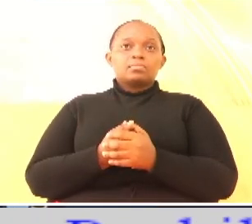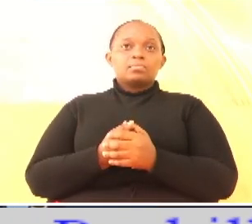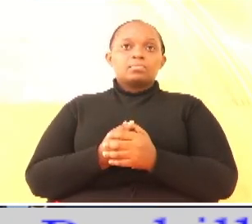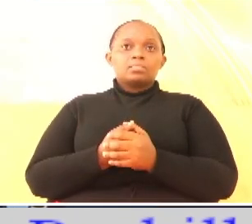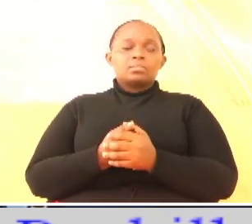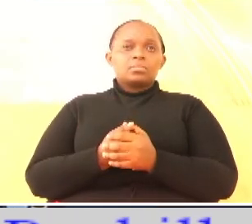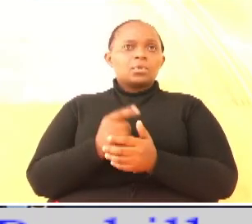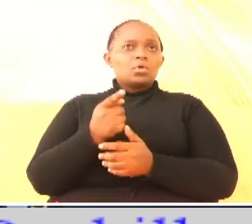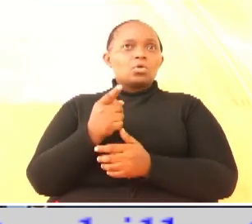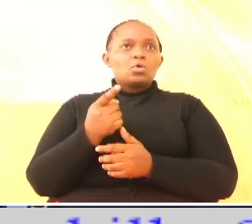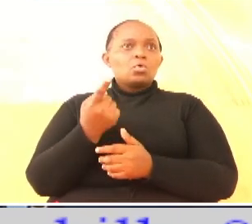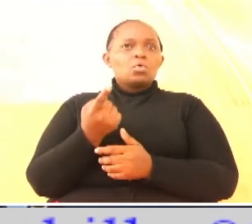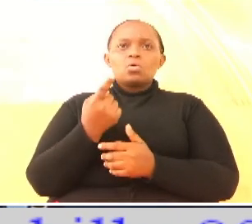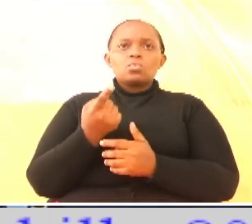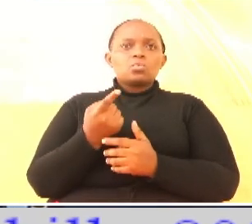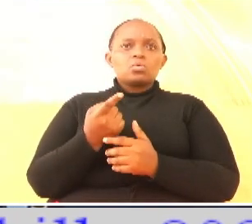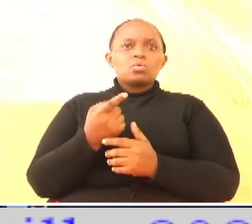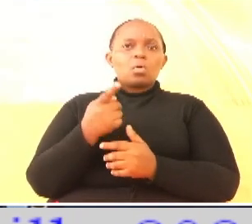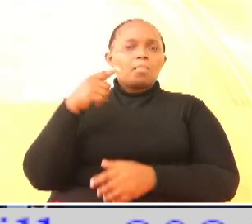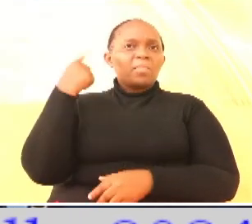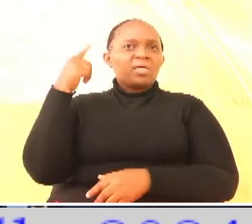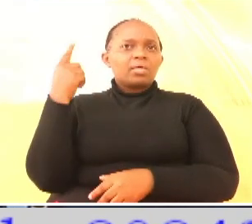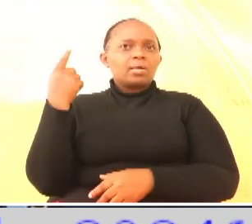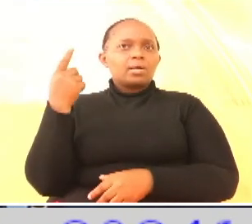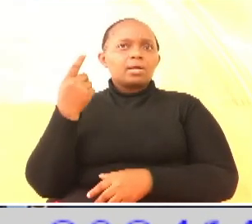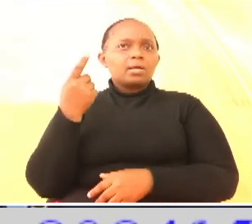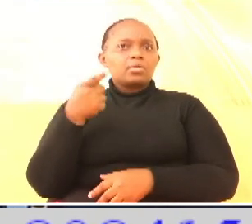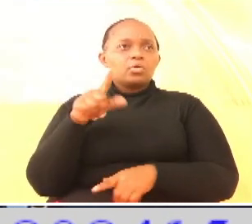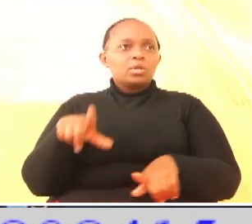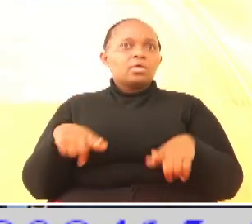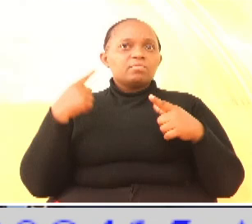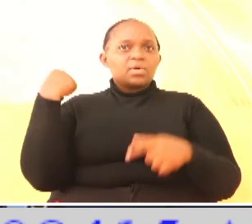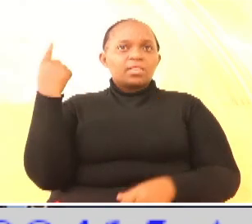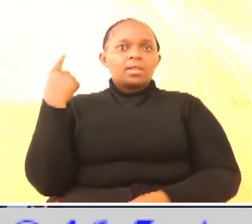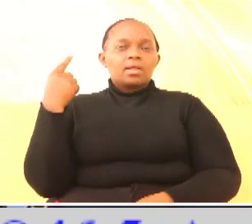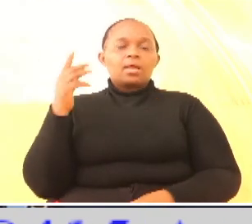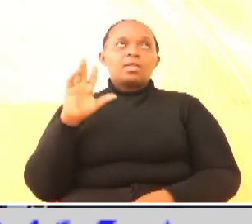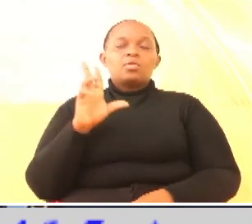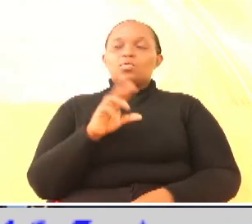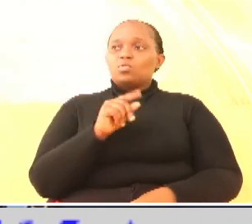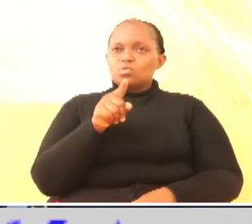Mlikuwa ex-Madhare? Atufasema hapana.